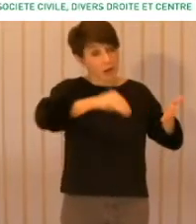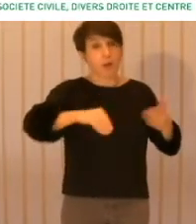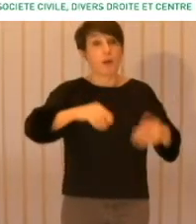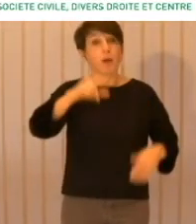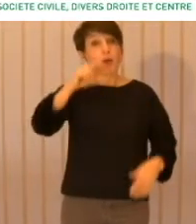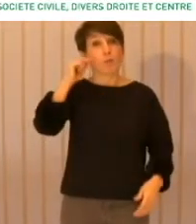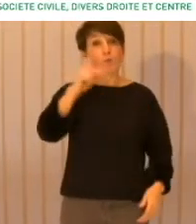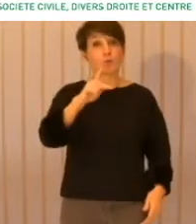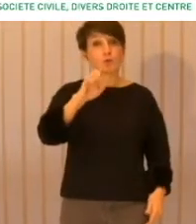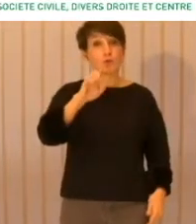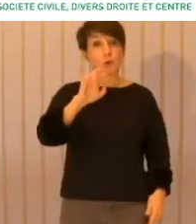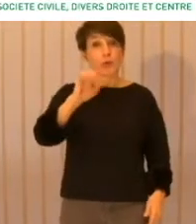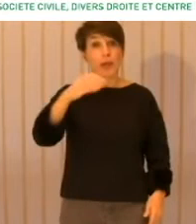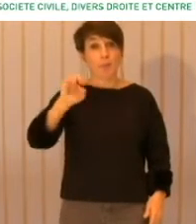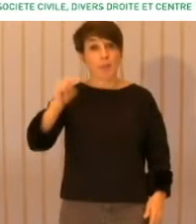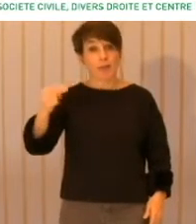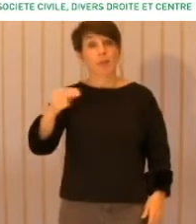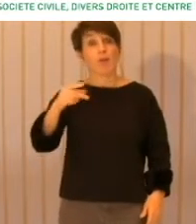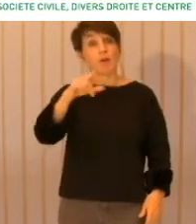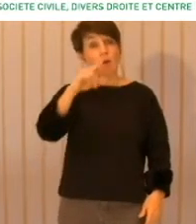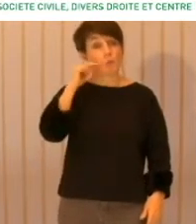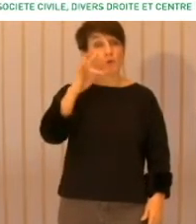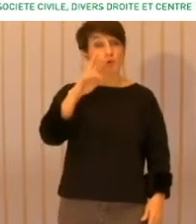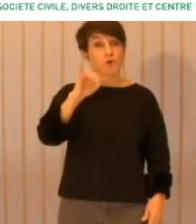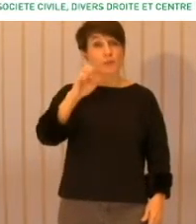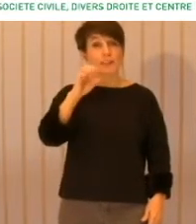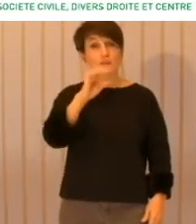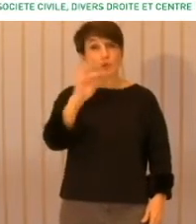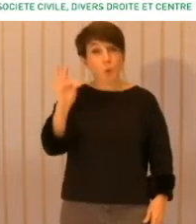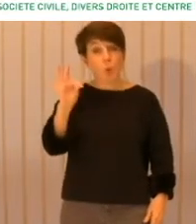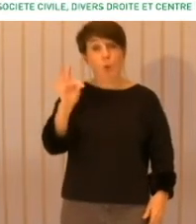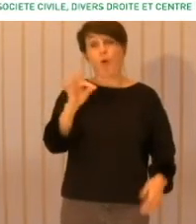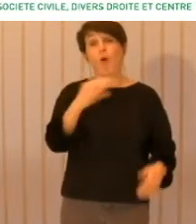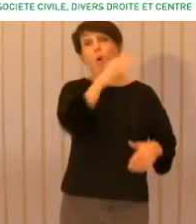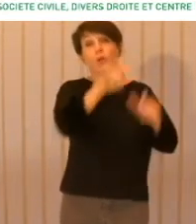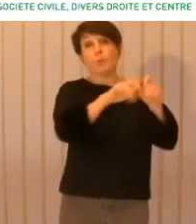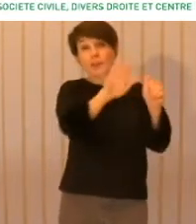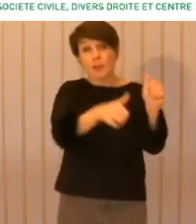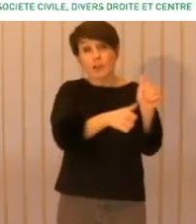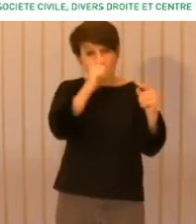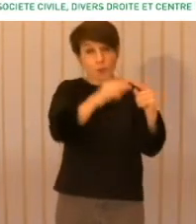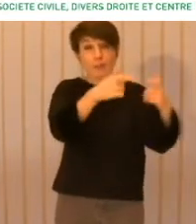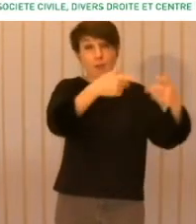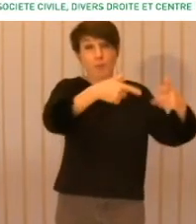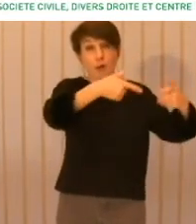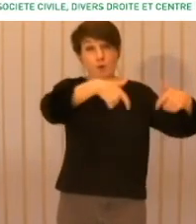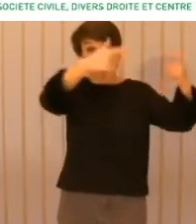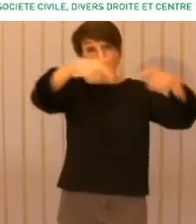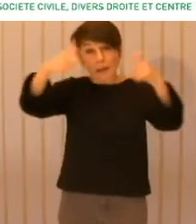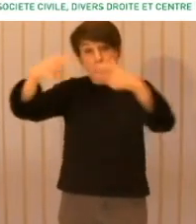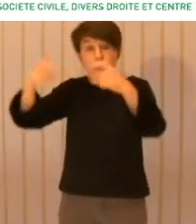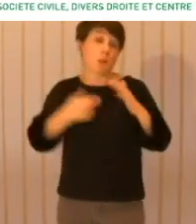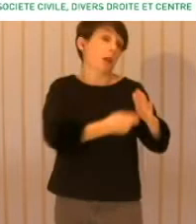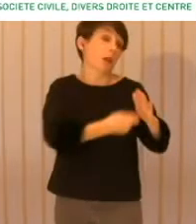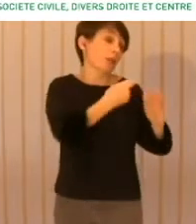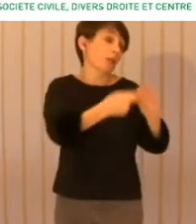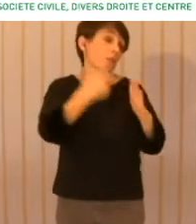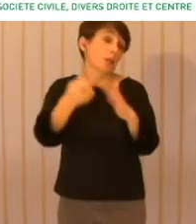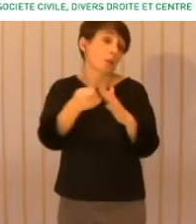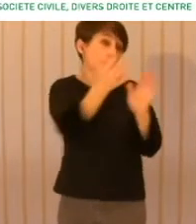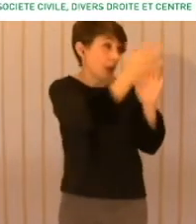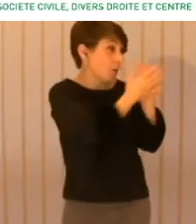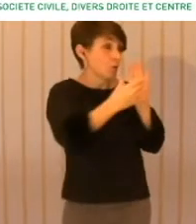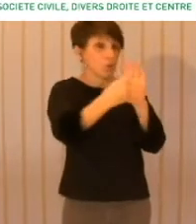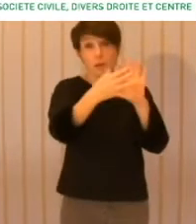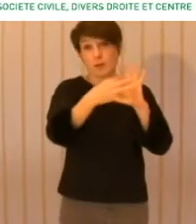Kermen, Delonge Vial, Fristo et quelques autres adjoints à l'urbanisme, depuis chacun avec sa tonalité, qui